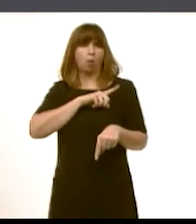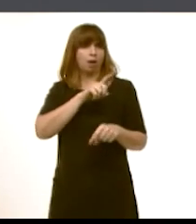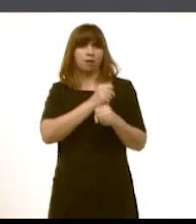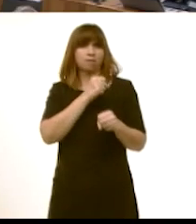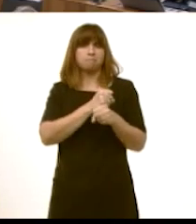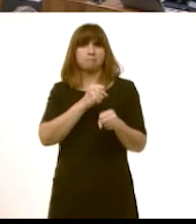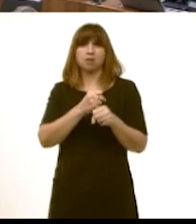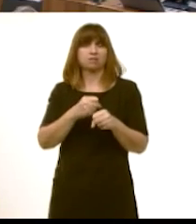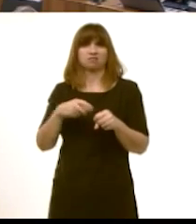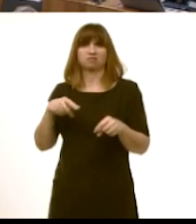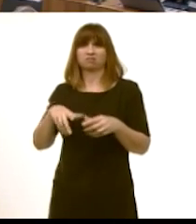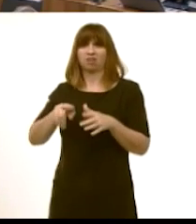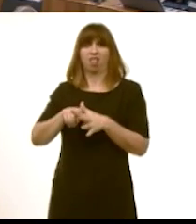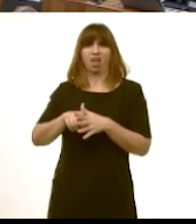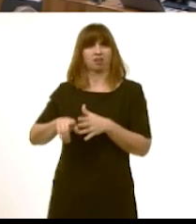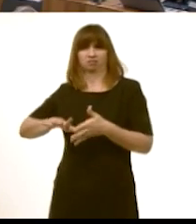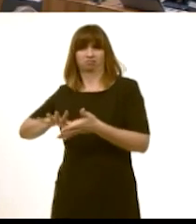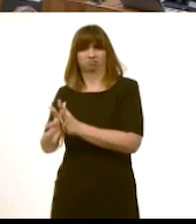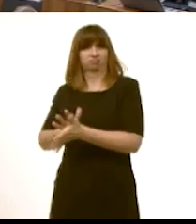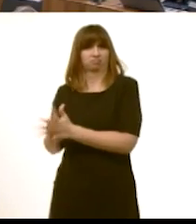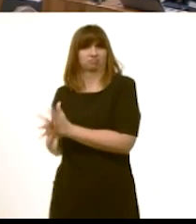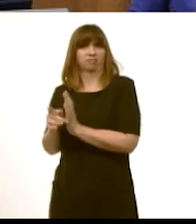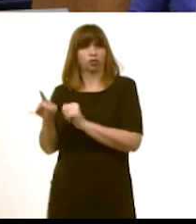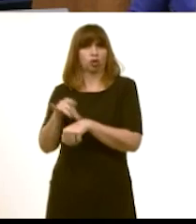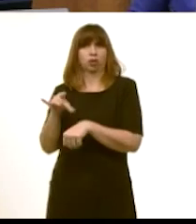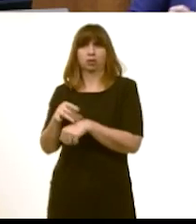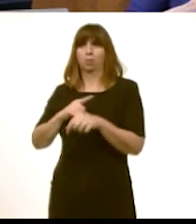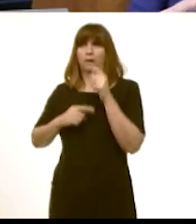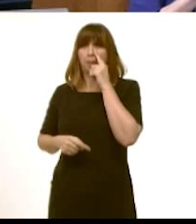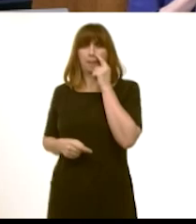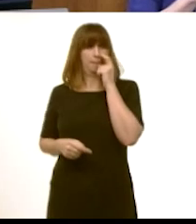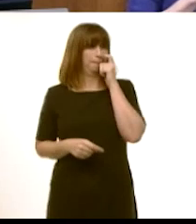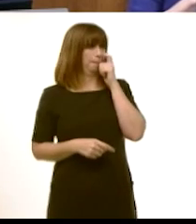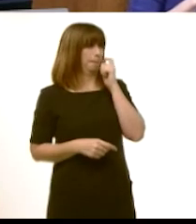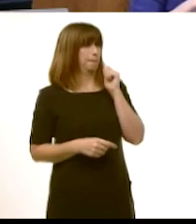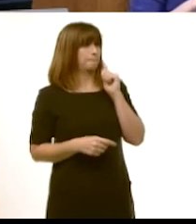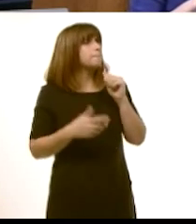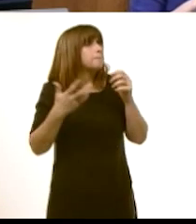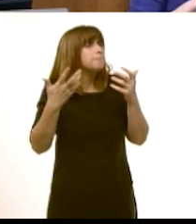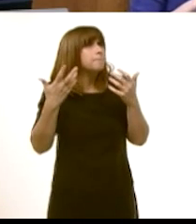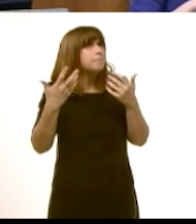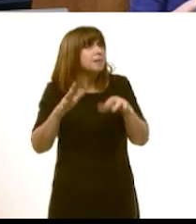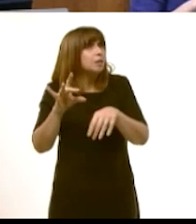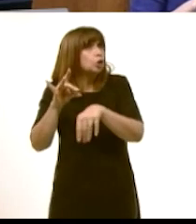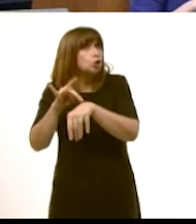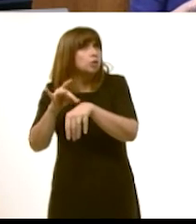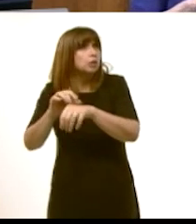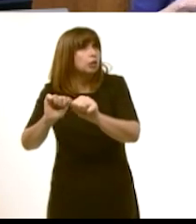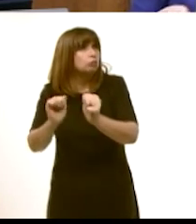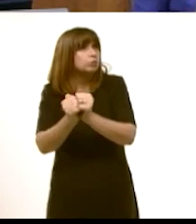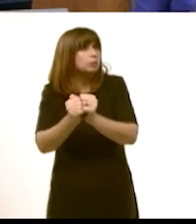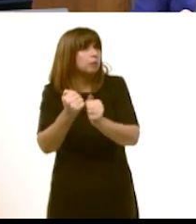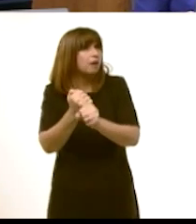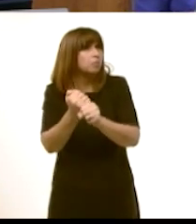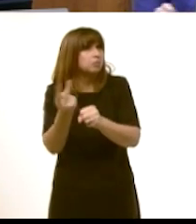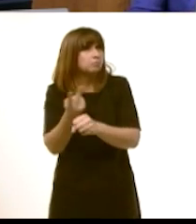ardaloedd gwledig? Torri di hunain wedi cytuno hwn. Hwn yn gytundeb gan y doctoriaid a'r Llywodraeth. So dwi ddim yn deall nawr pam mae hwn yn